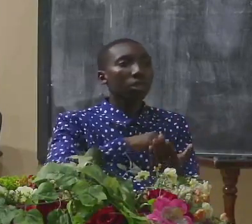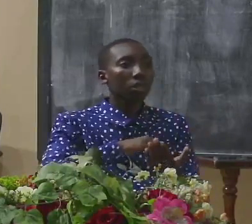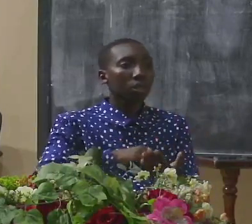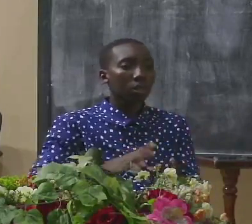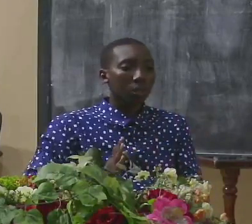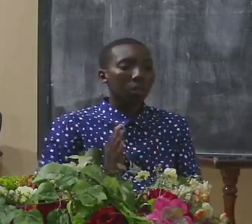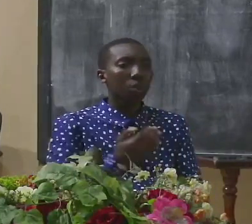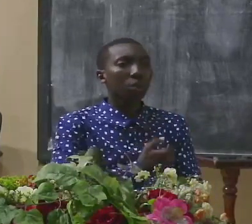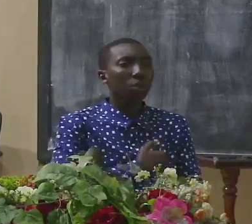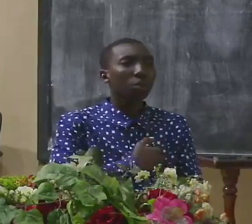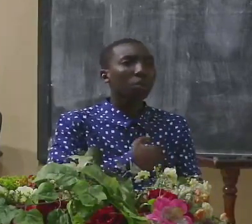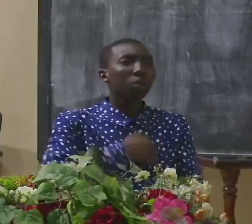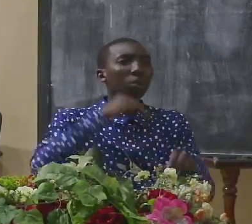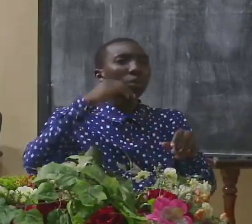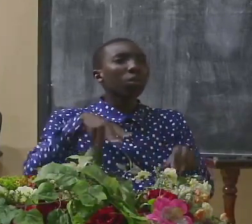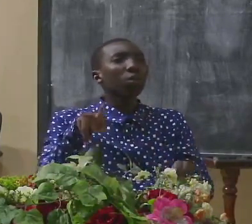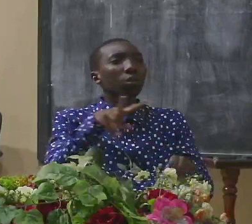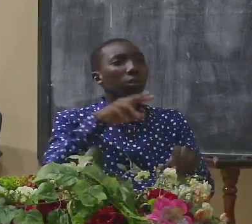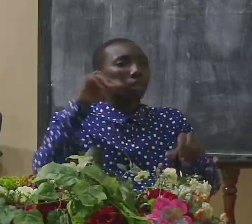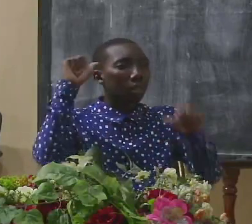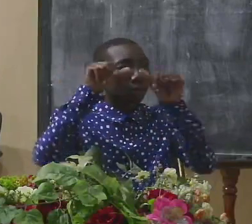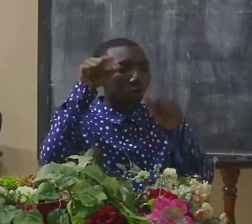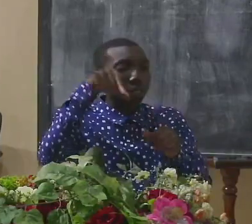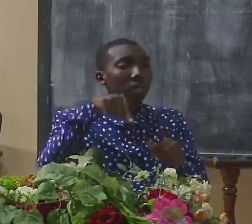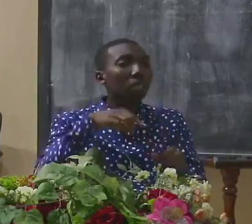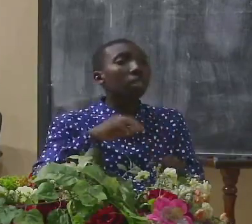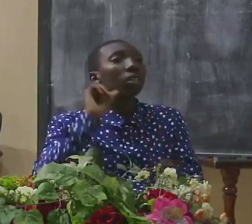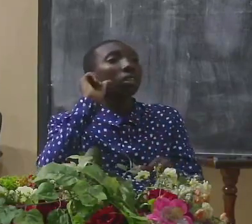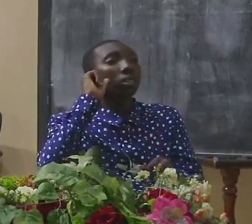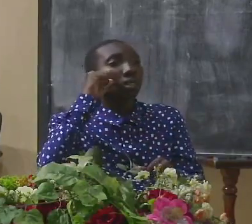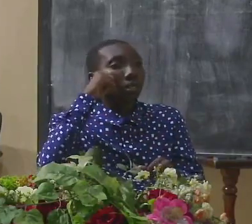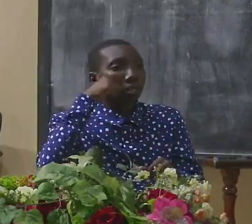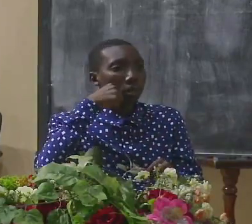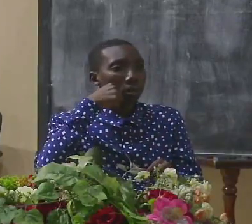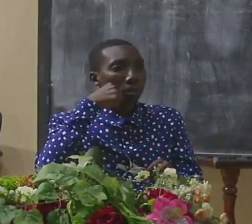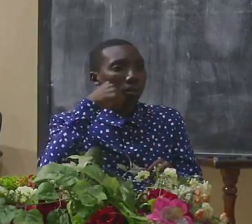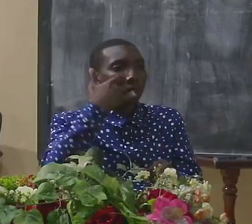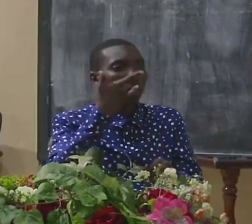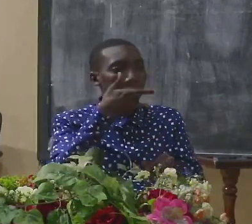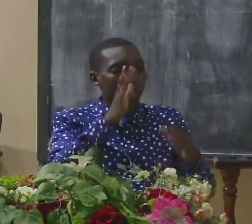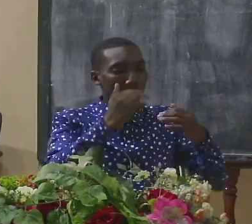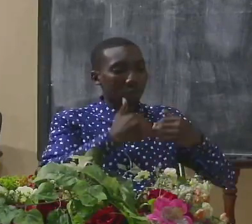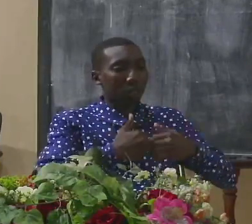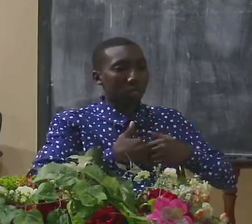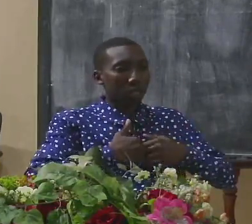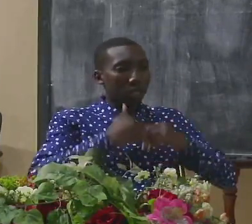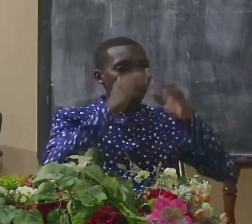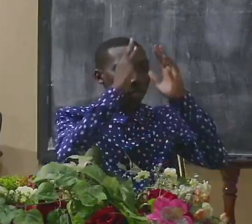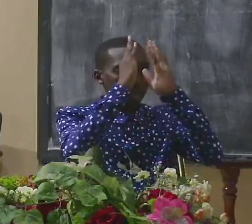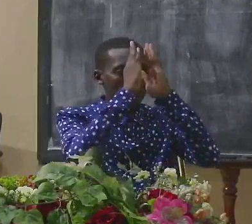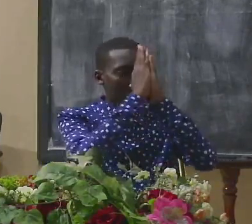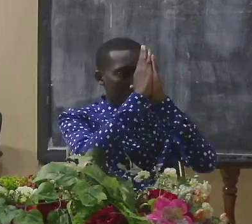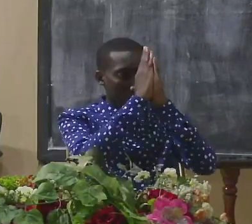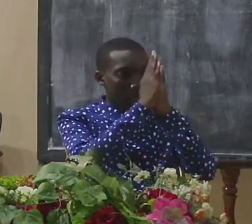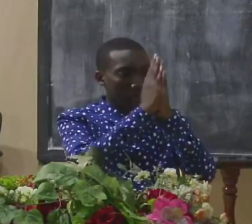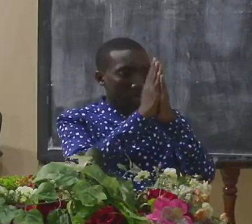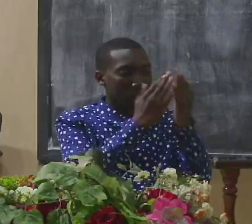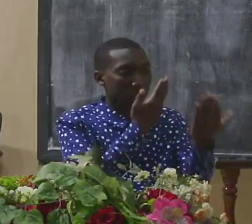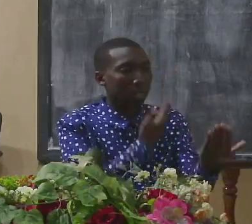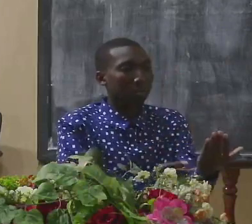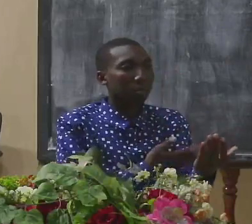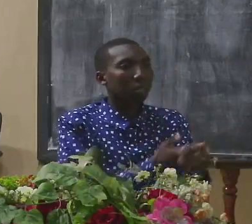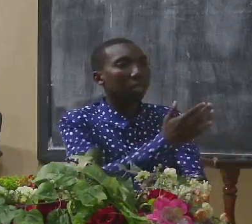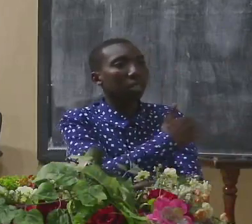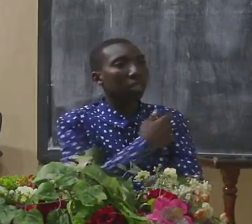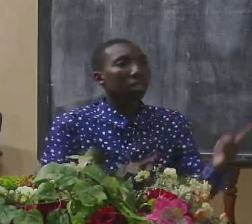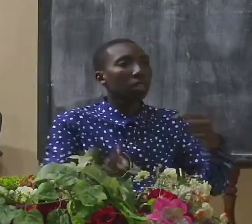tunakumbusha kwamba kesho. Nous rappelons également que demain. Maombi itakuwa hapo mchana na usiku. Il y aura réunion de